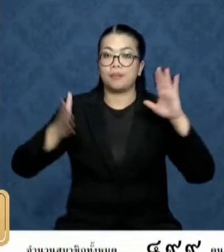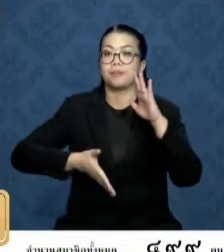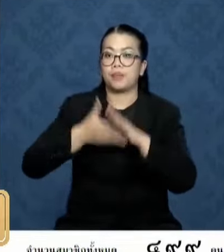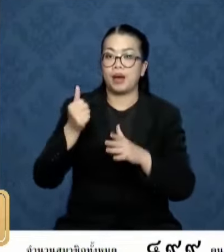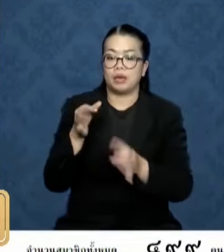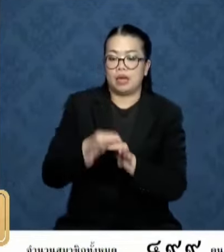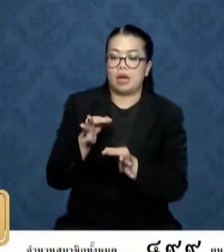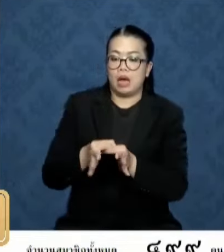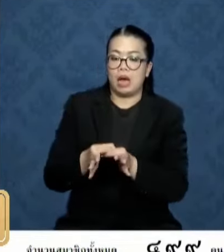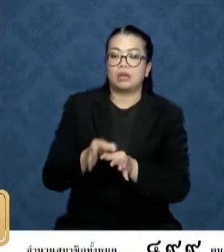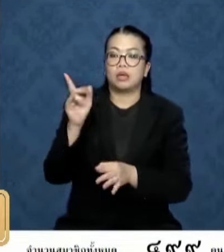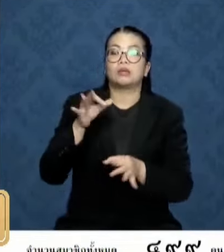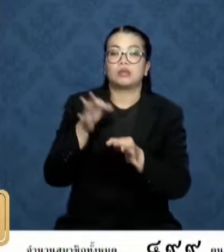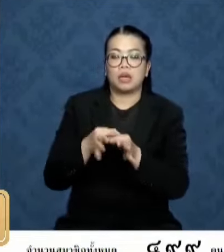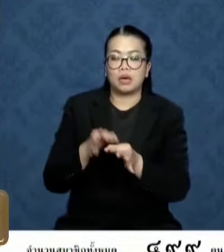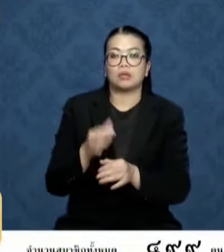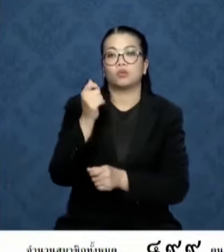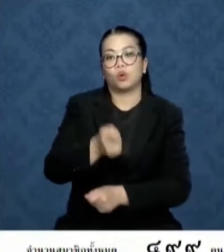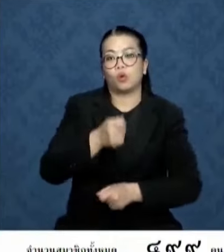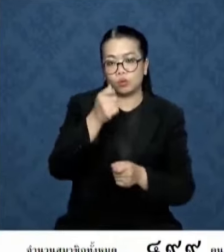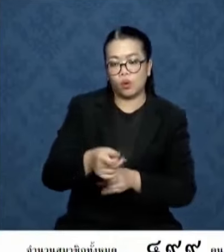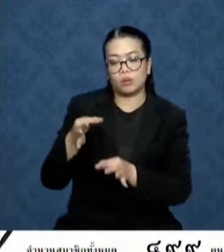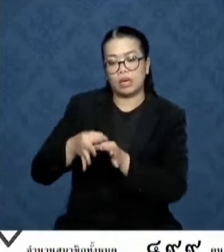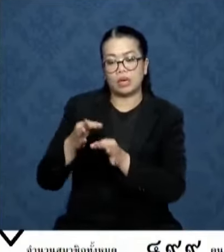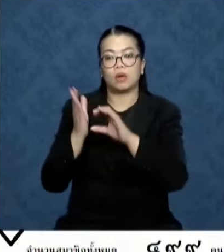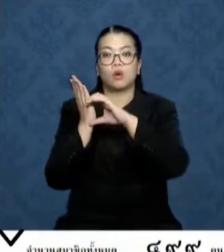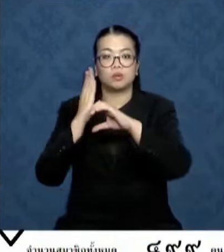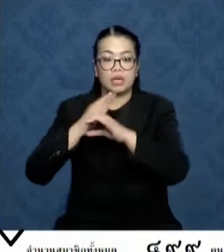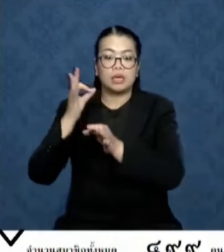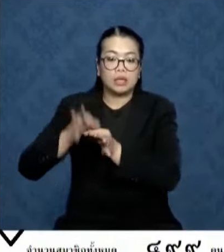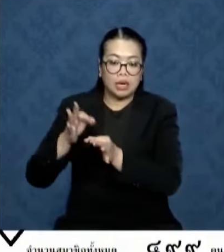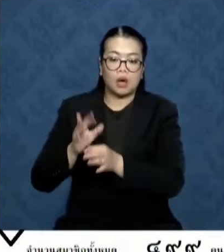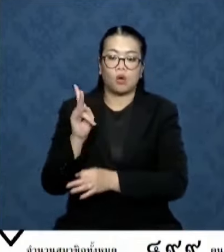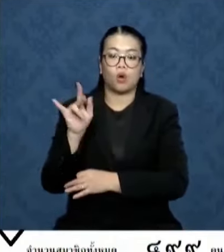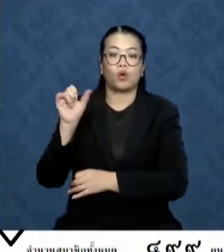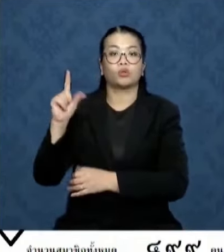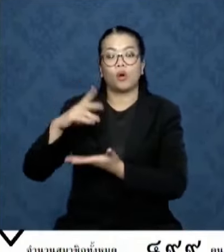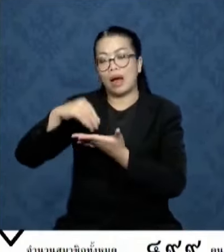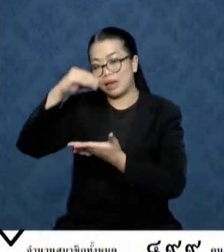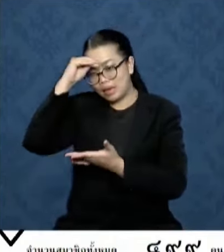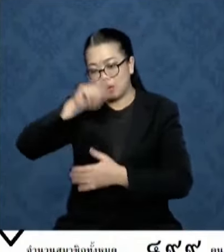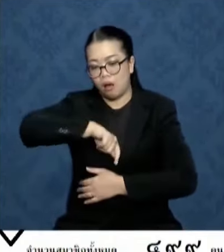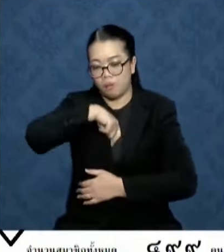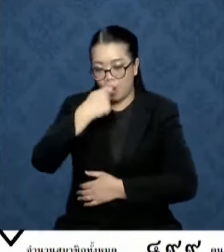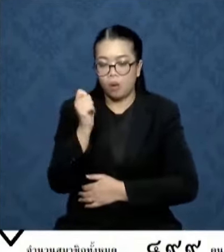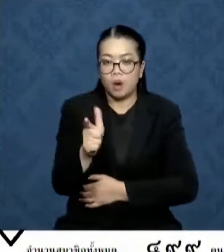แรรัฐเช่น ทอกสอ ออมสิน บยอสอดำเนินโงการโดใหควักเงินออกไปก่อน